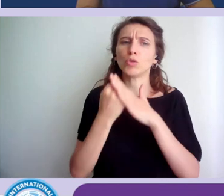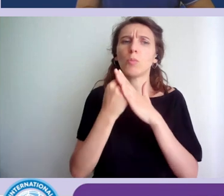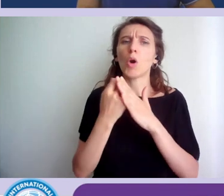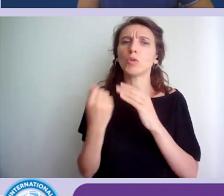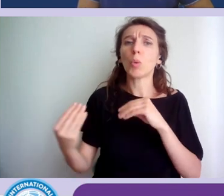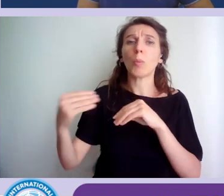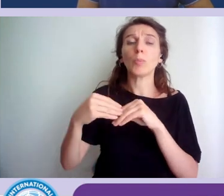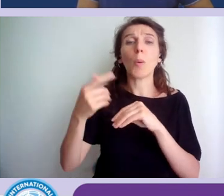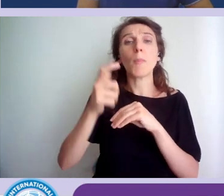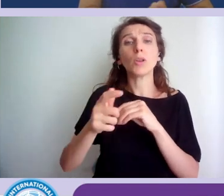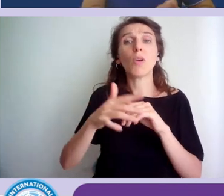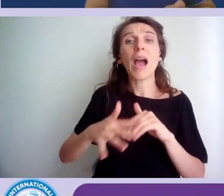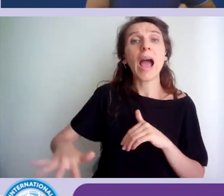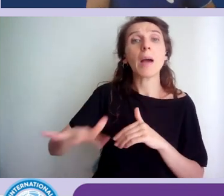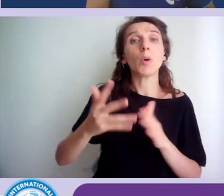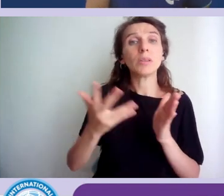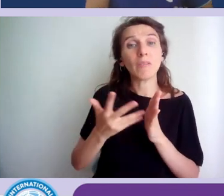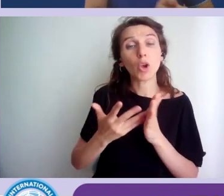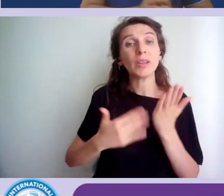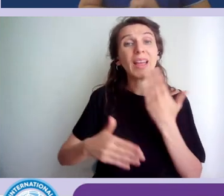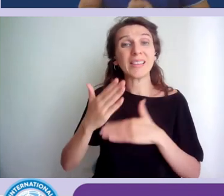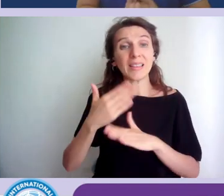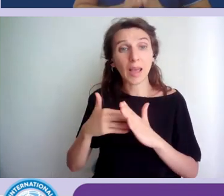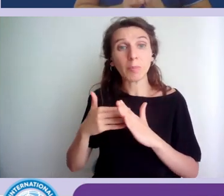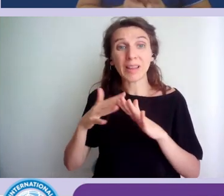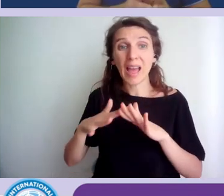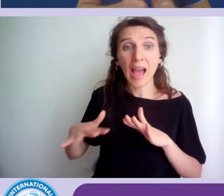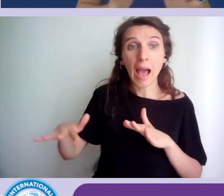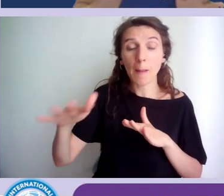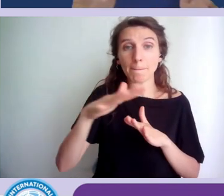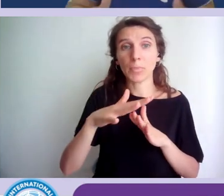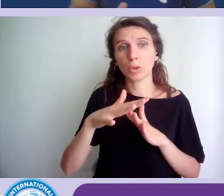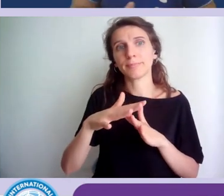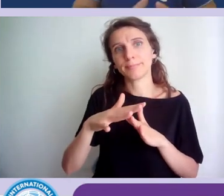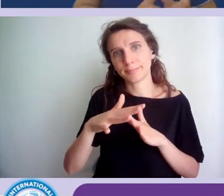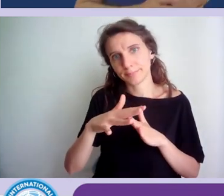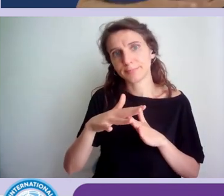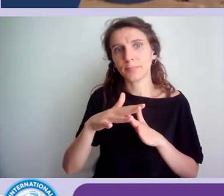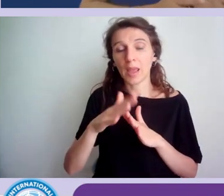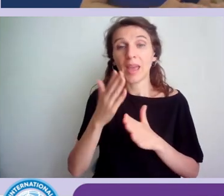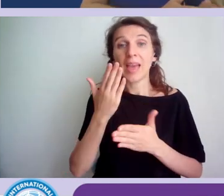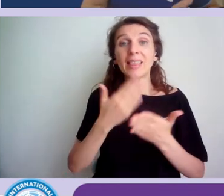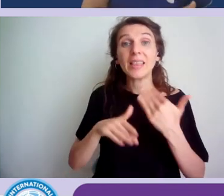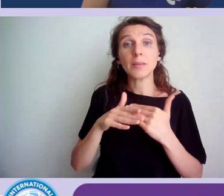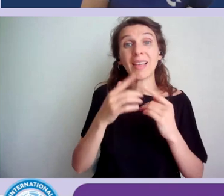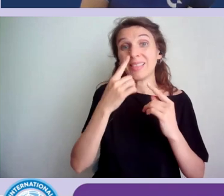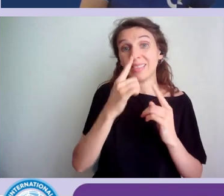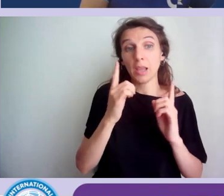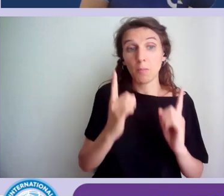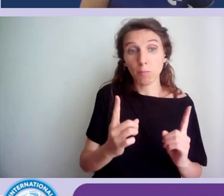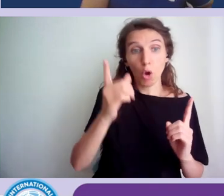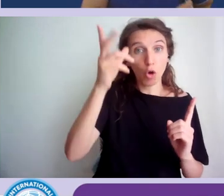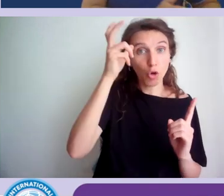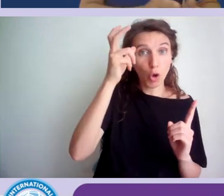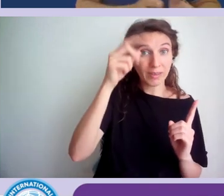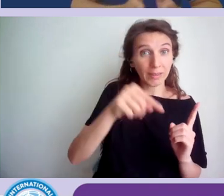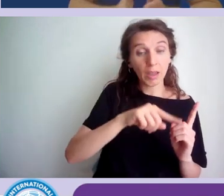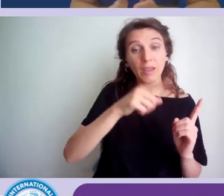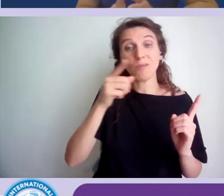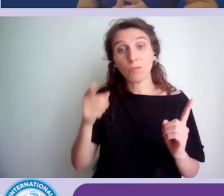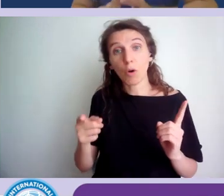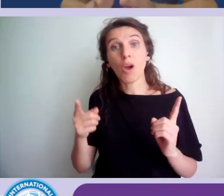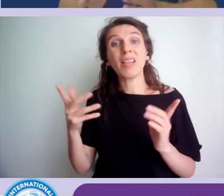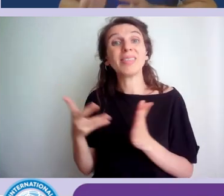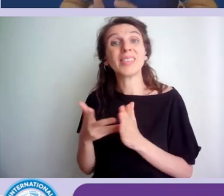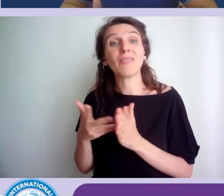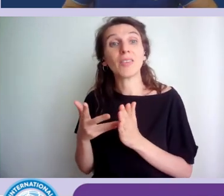delle difficoltà e disabilità perché separiamo anche questo una cosa la disabilità cognitiva e una cosa